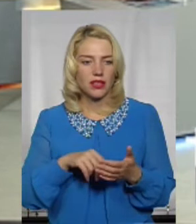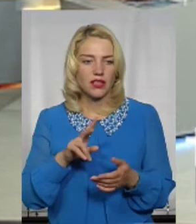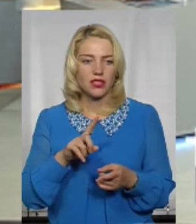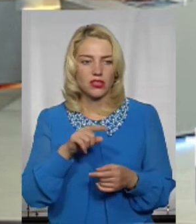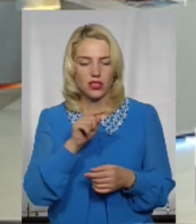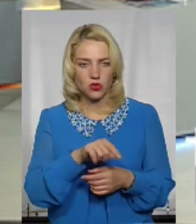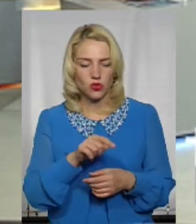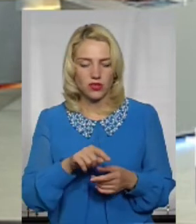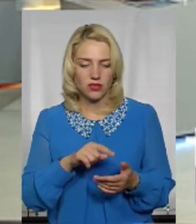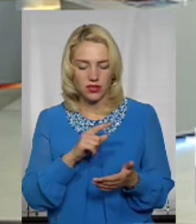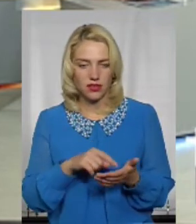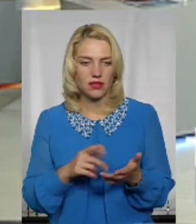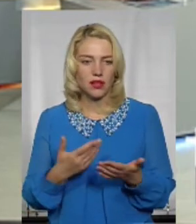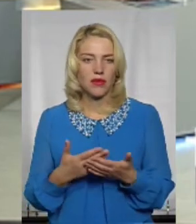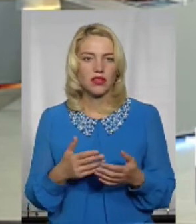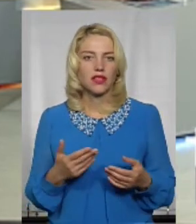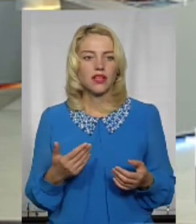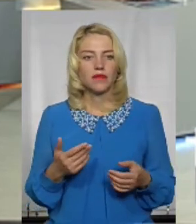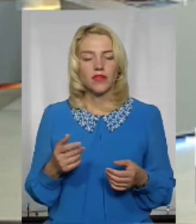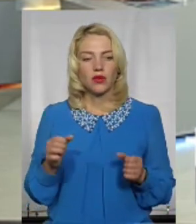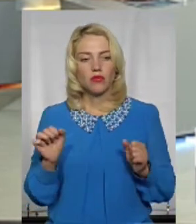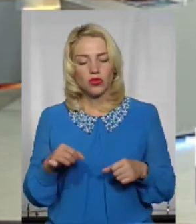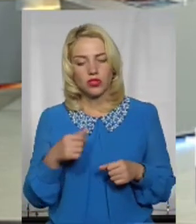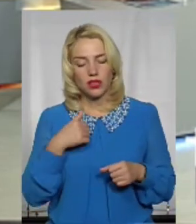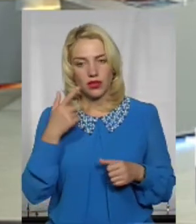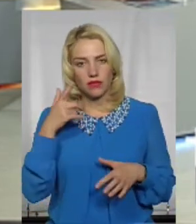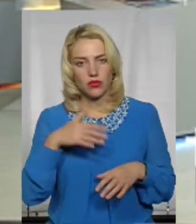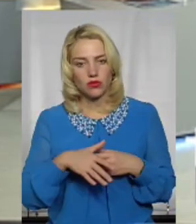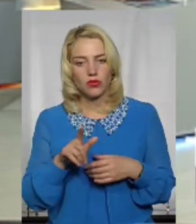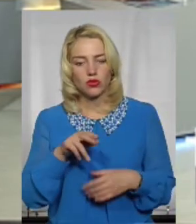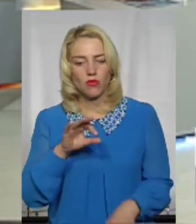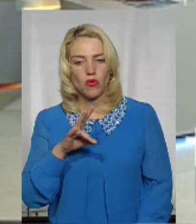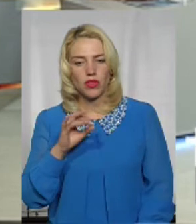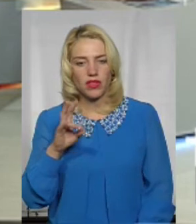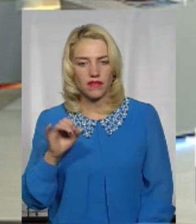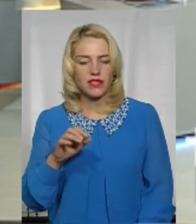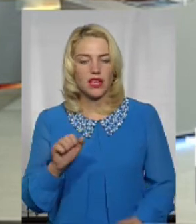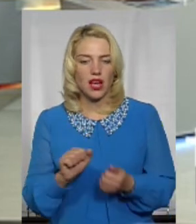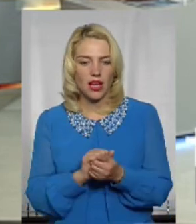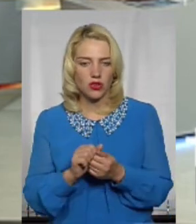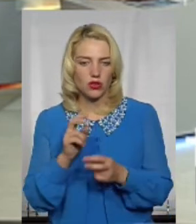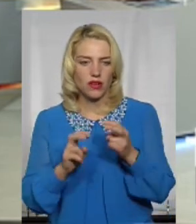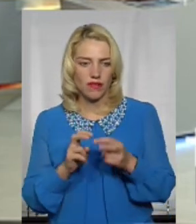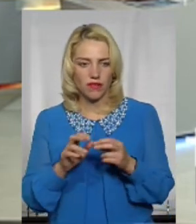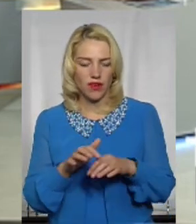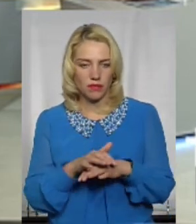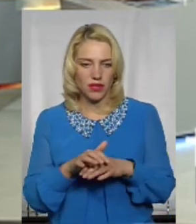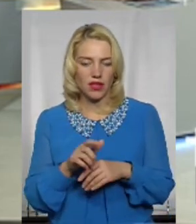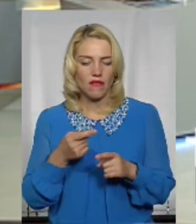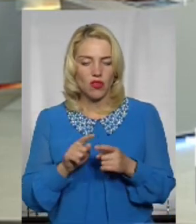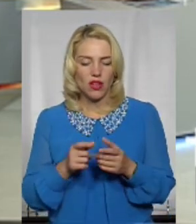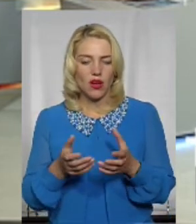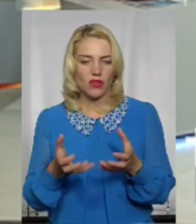цю тему, на іншу. Ну, я так розумію, що Понінківська картонно-паперова фабрика, вона отримала дозвіл від